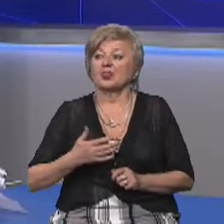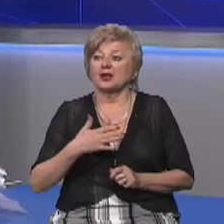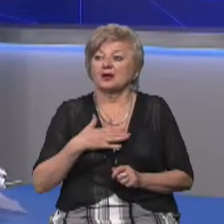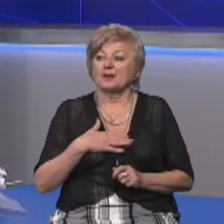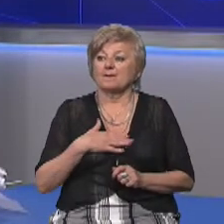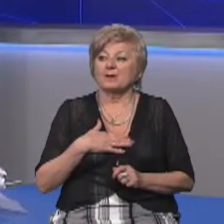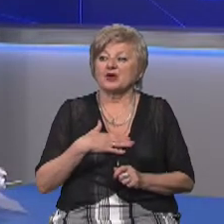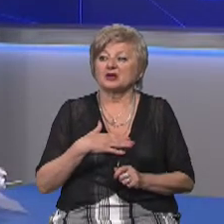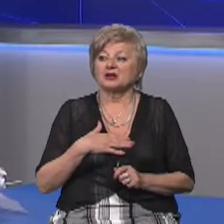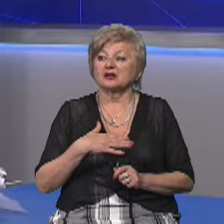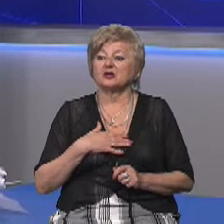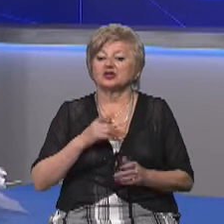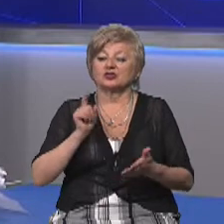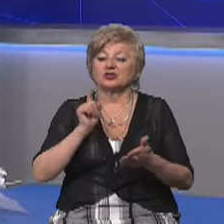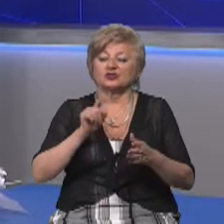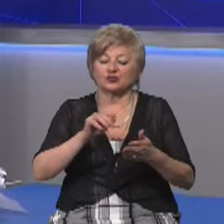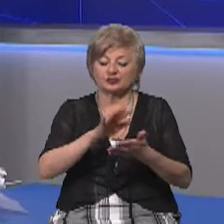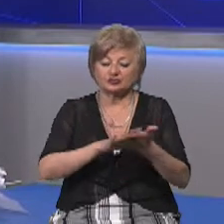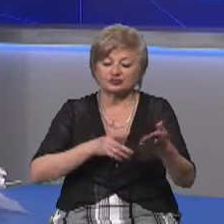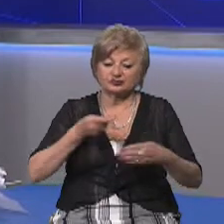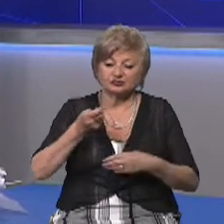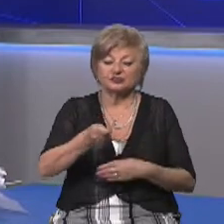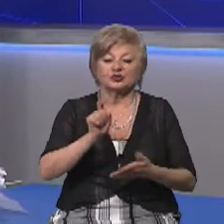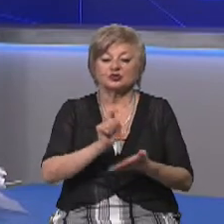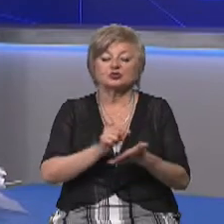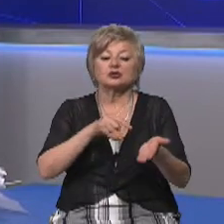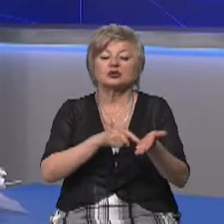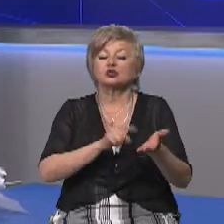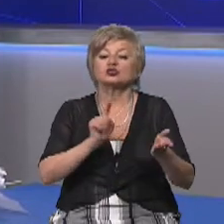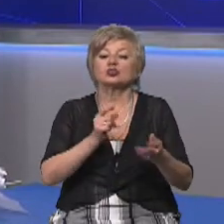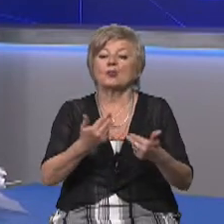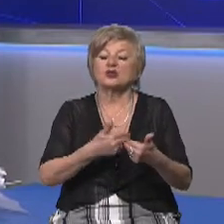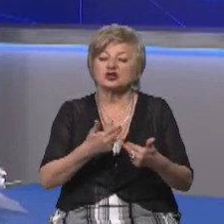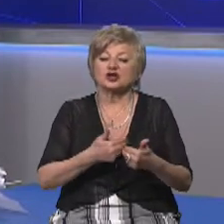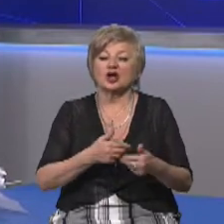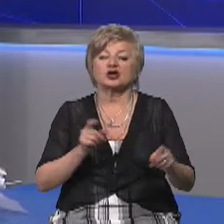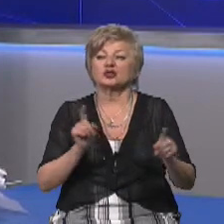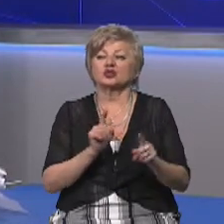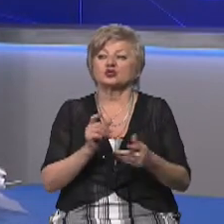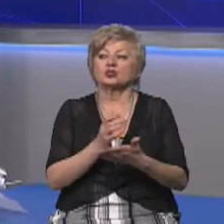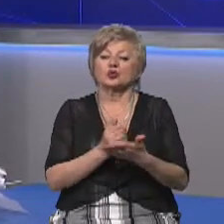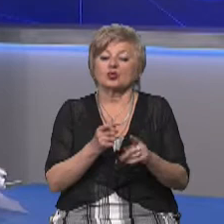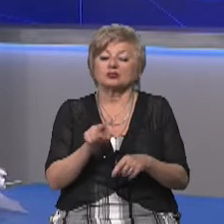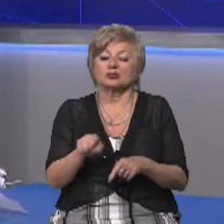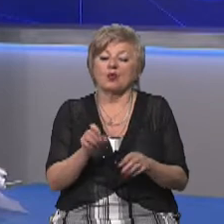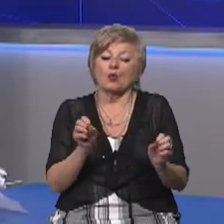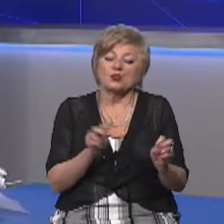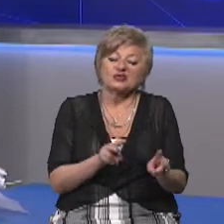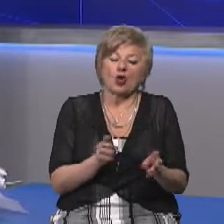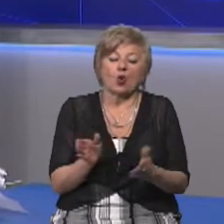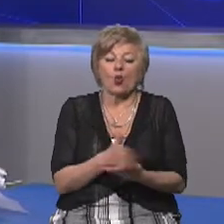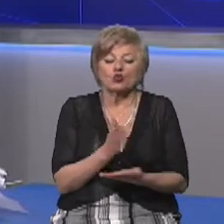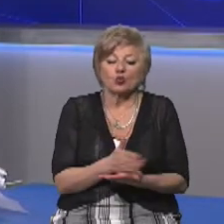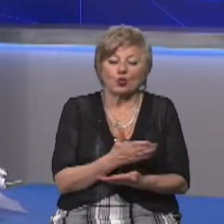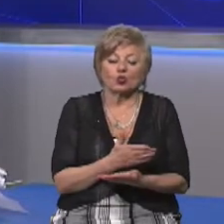В зверненні повинно бути вказано, що заважає, тобто який ресурс вважається небезпечним, там відходи, чи